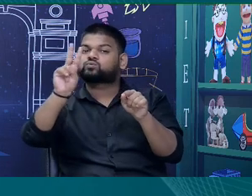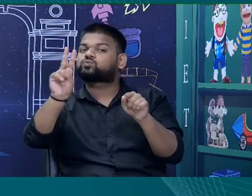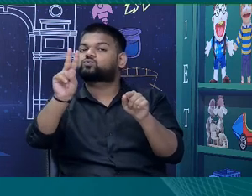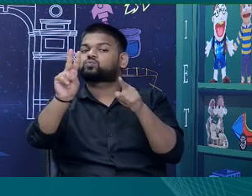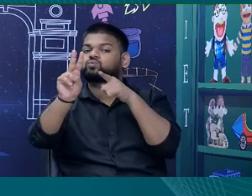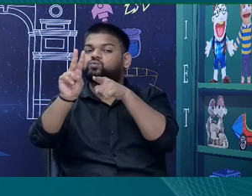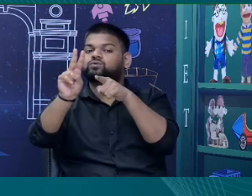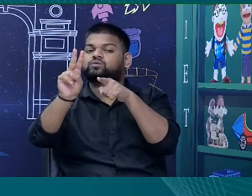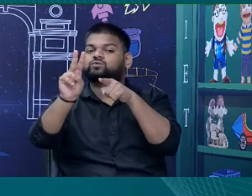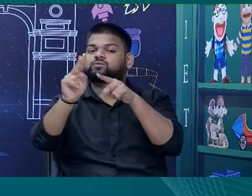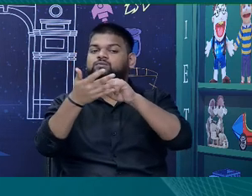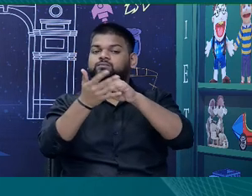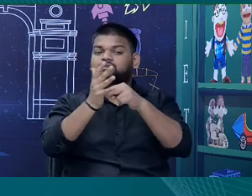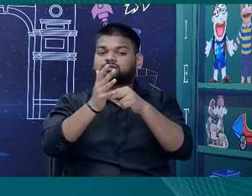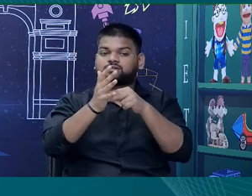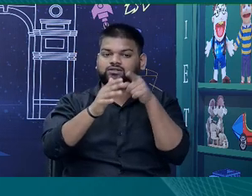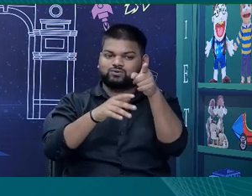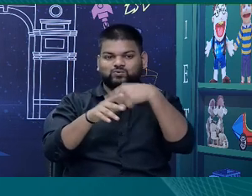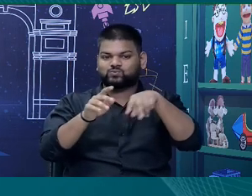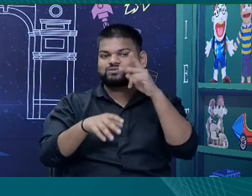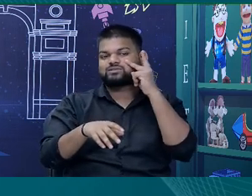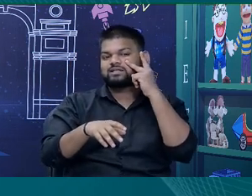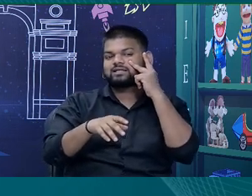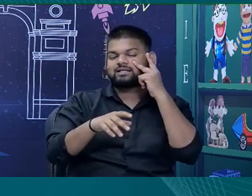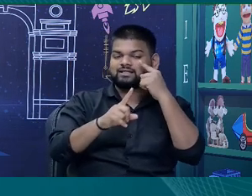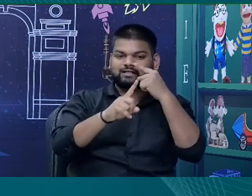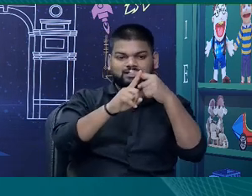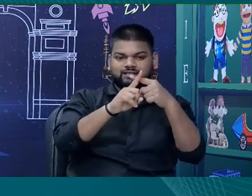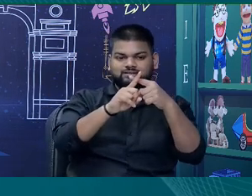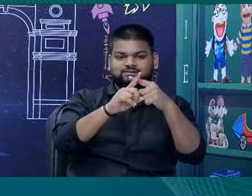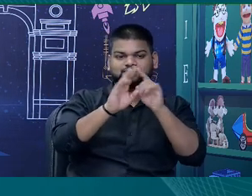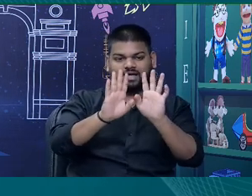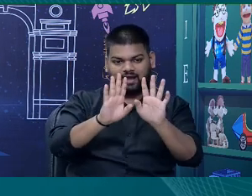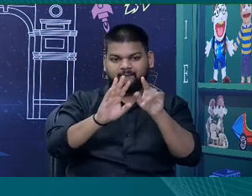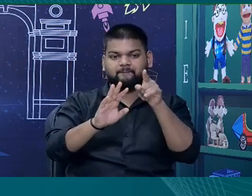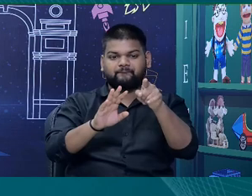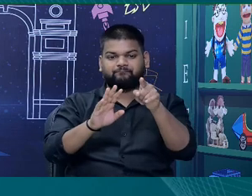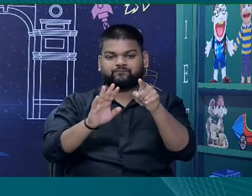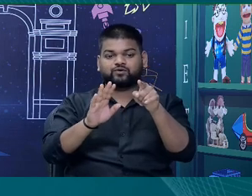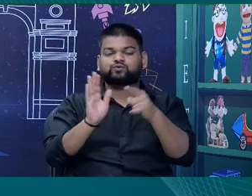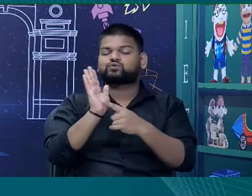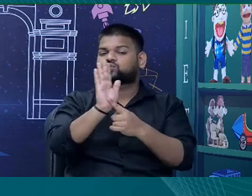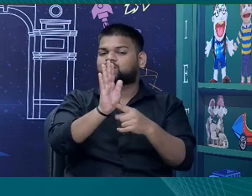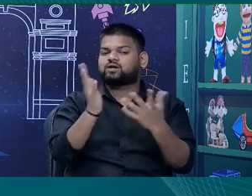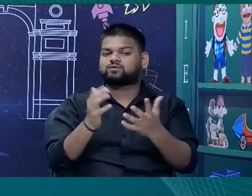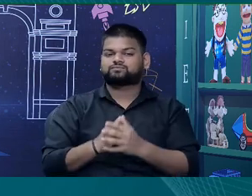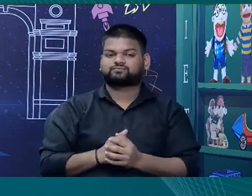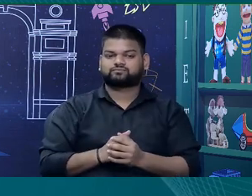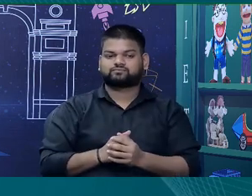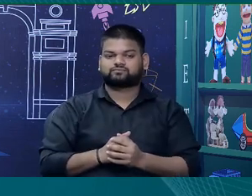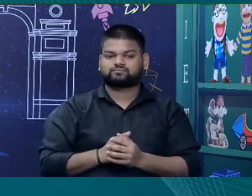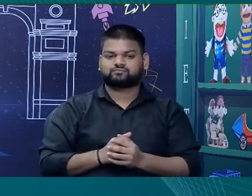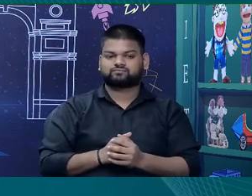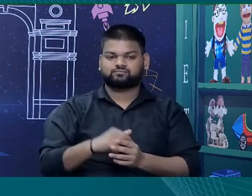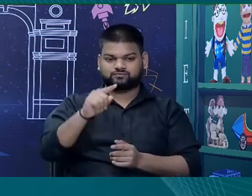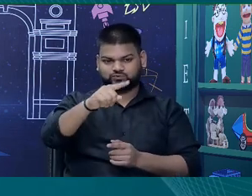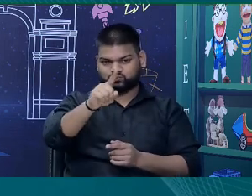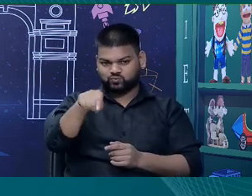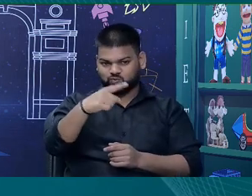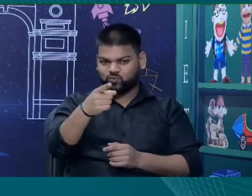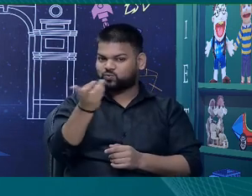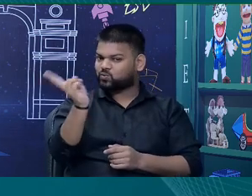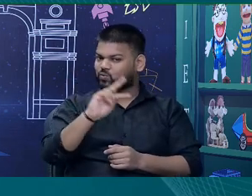और ऊपर वाली सेल में हमने स्क्वायर लिखा है तो उसको लिखने के लिए हमें एक्स का दिनो करने के लिए हमें चाहिए होता है ऐसे और उसके